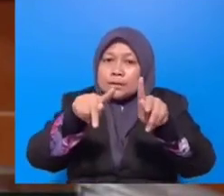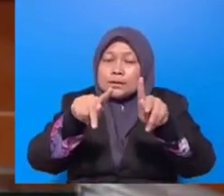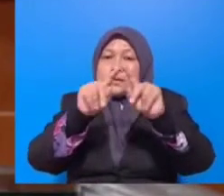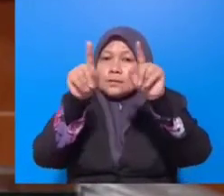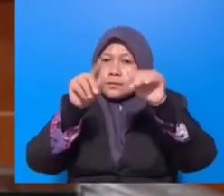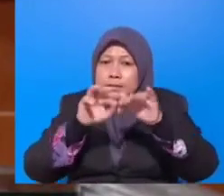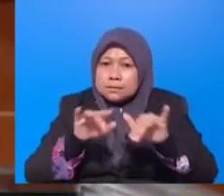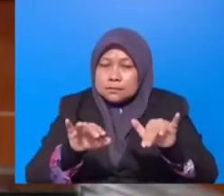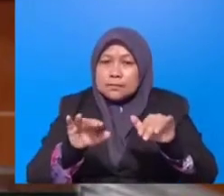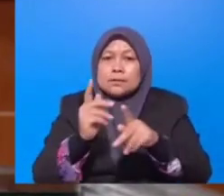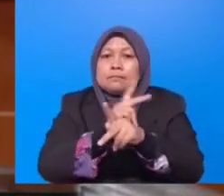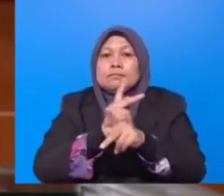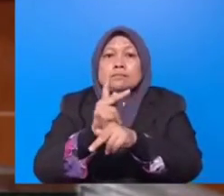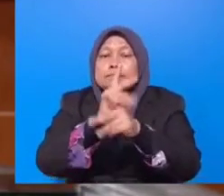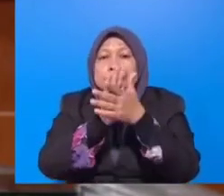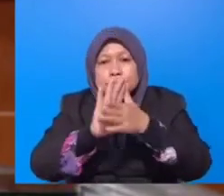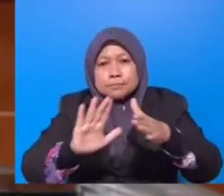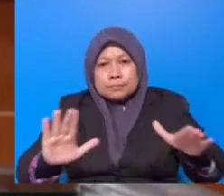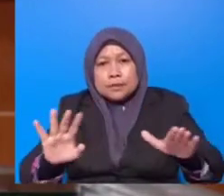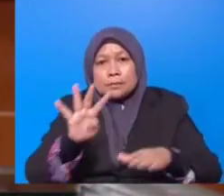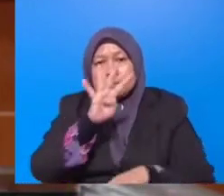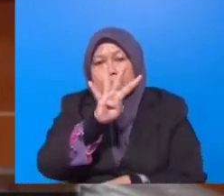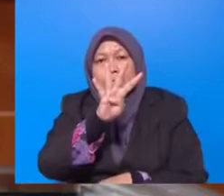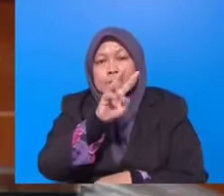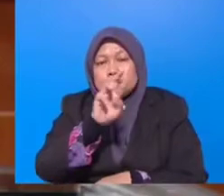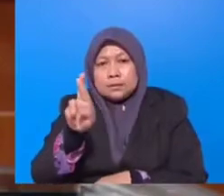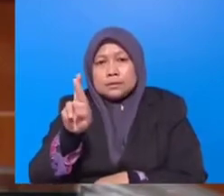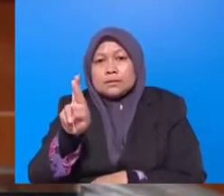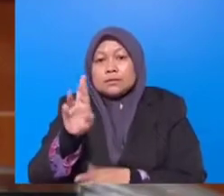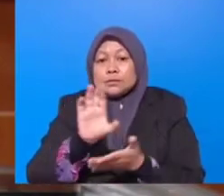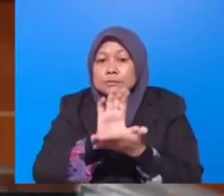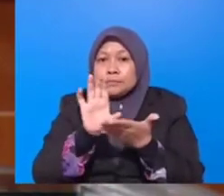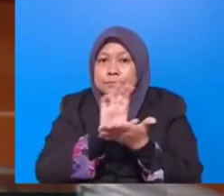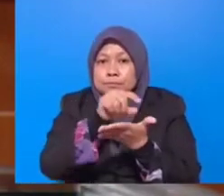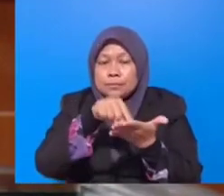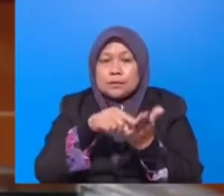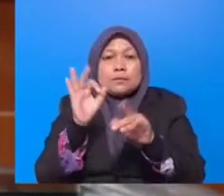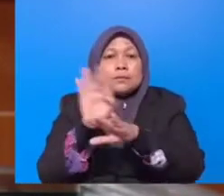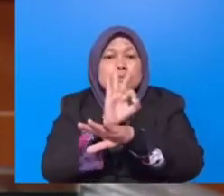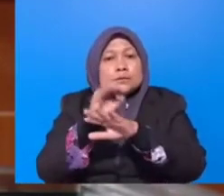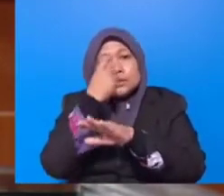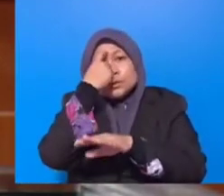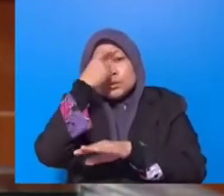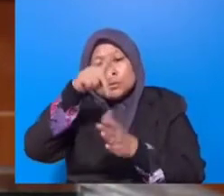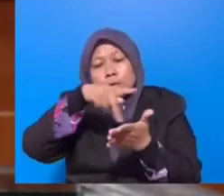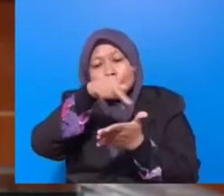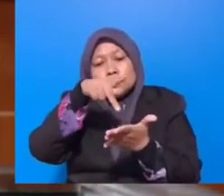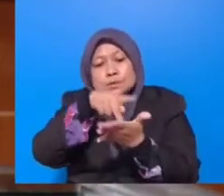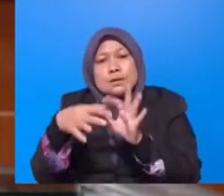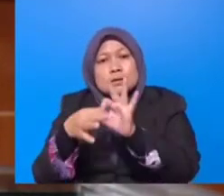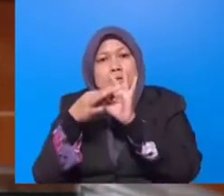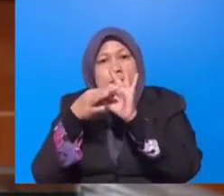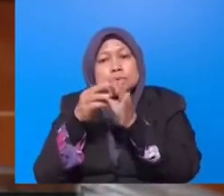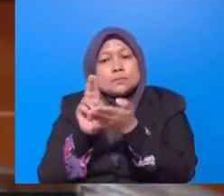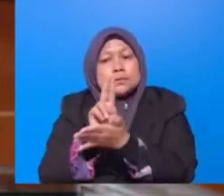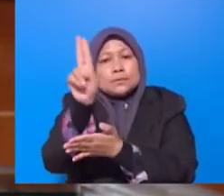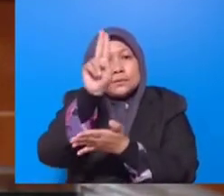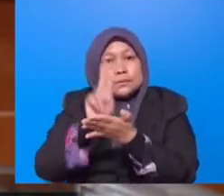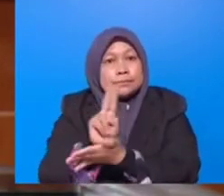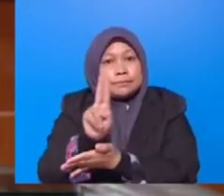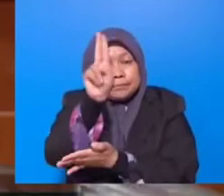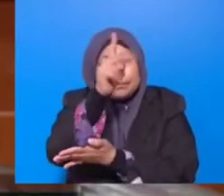dan cyber security pop-up competence ini berfungsi sebagai pusat kerjasama Yunus ini